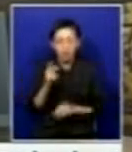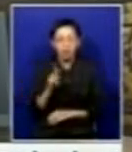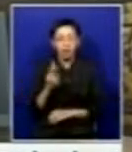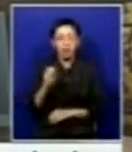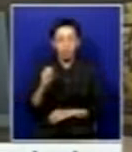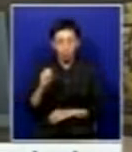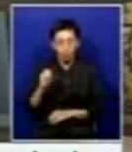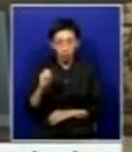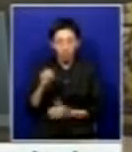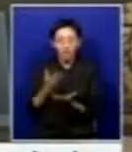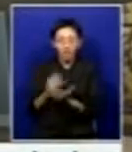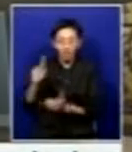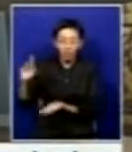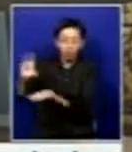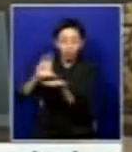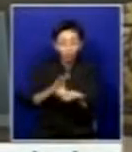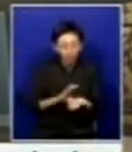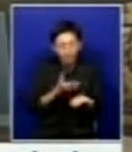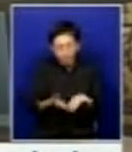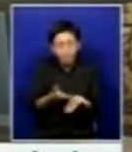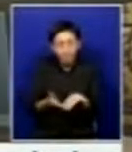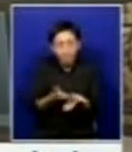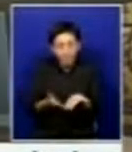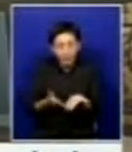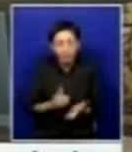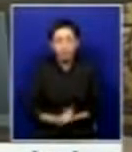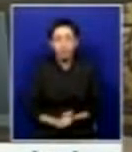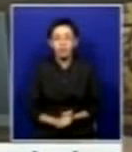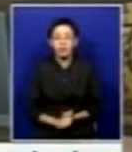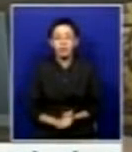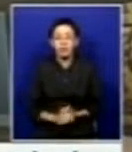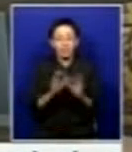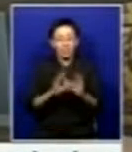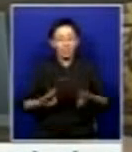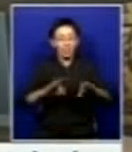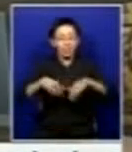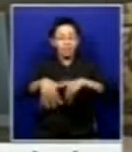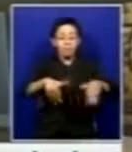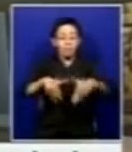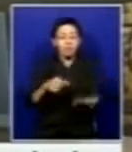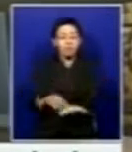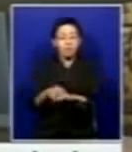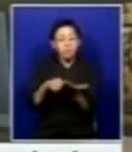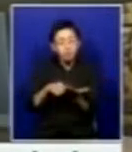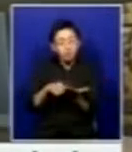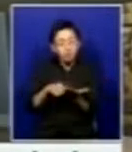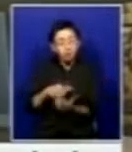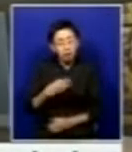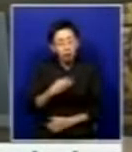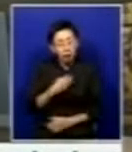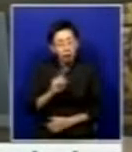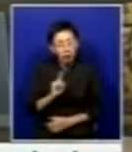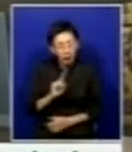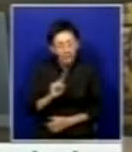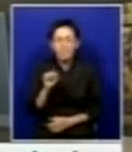เนี่ยผมให้ความสำคัญกับข้อเสนอและข้อเรียกร้องของพี่น้องประชาชนท่านนายครับในช่ว